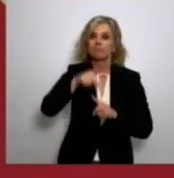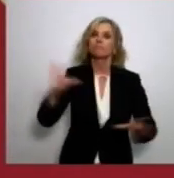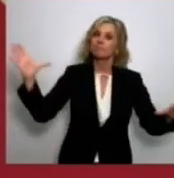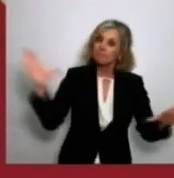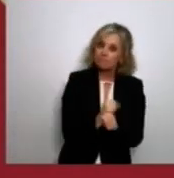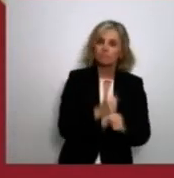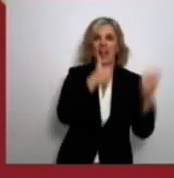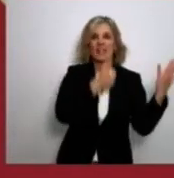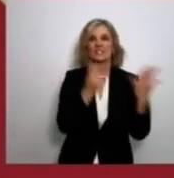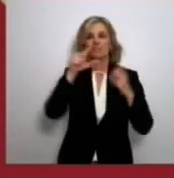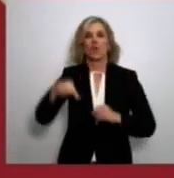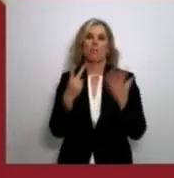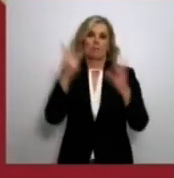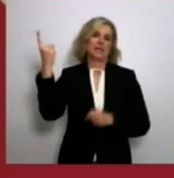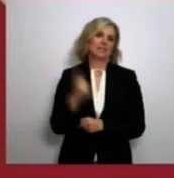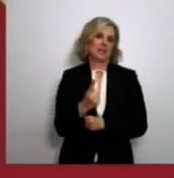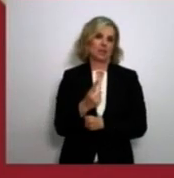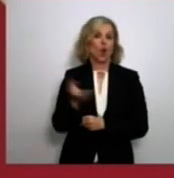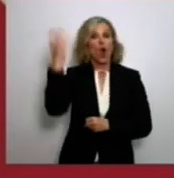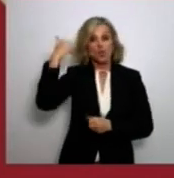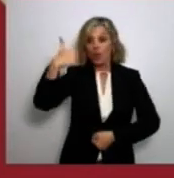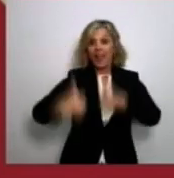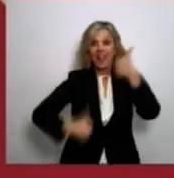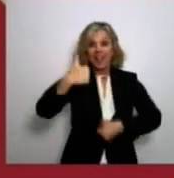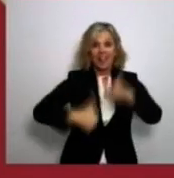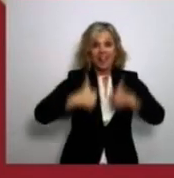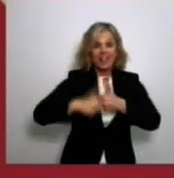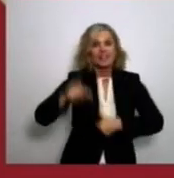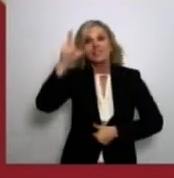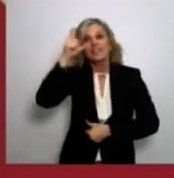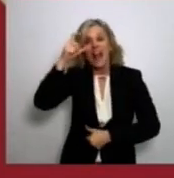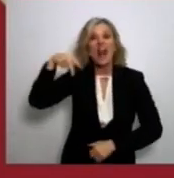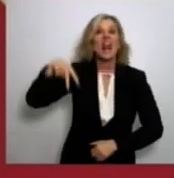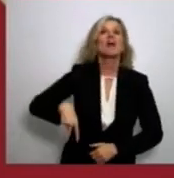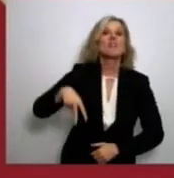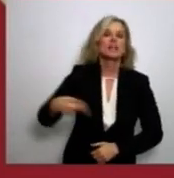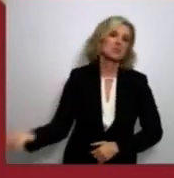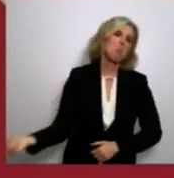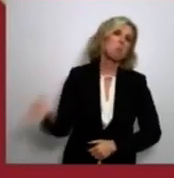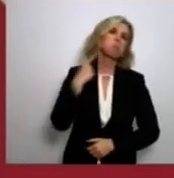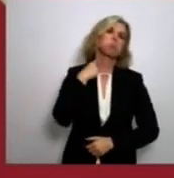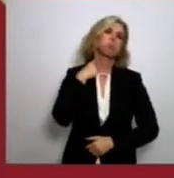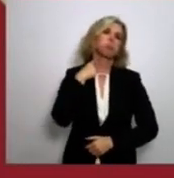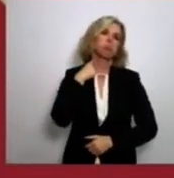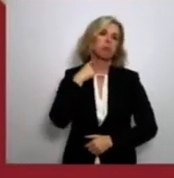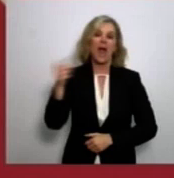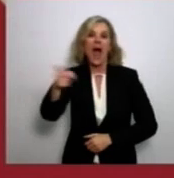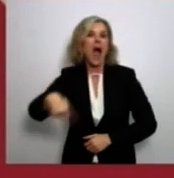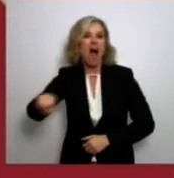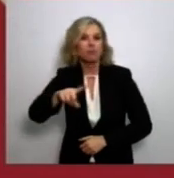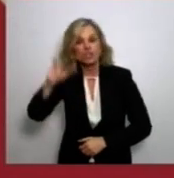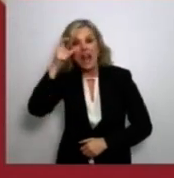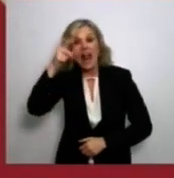67,7% με αντίπαλο τον τότε Βασίλη Λεβέντη, με την Ένωση Κεντρών, που υποστηριζόταν ανεπίσημα από τη Νέα